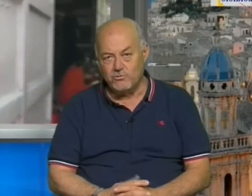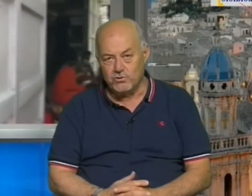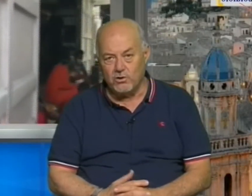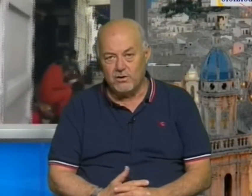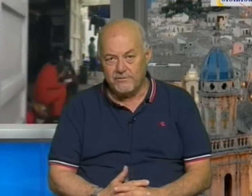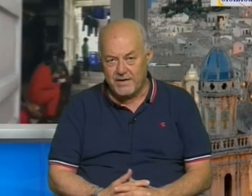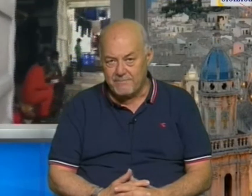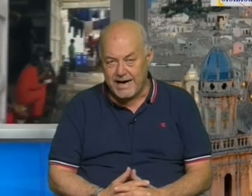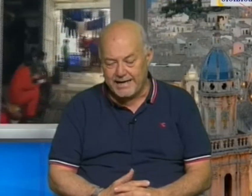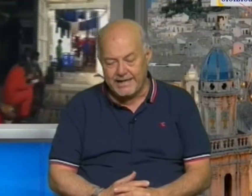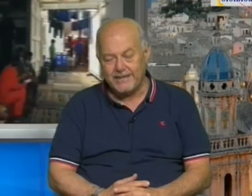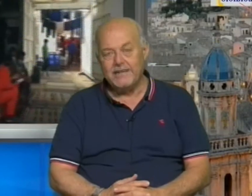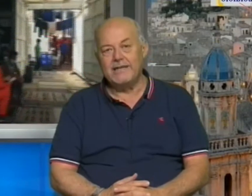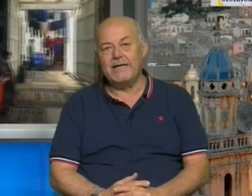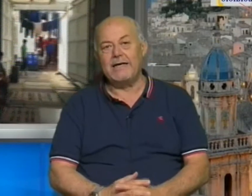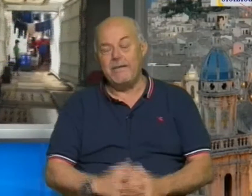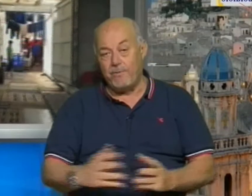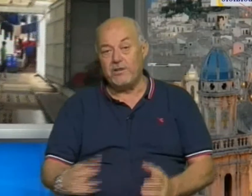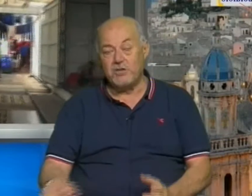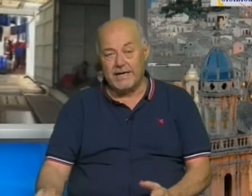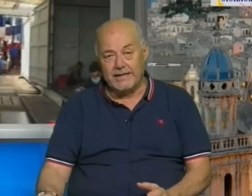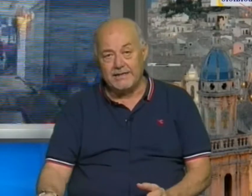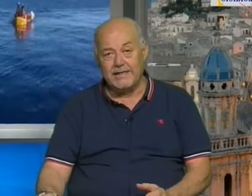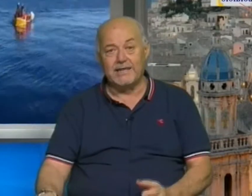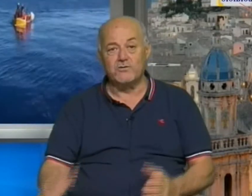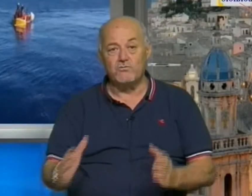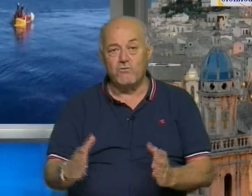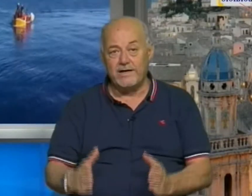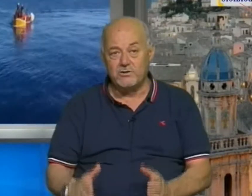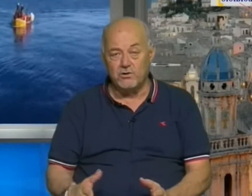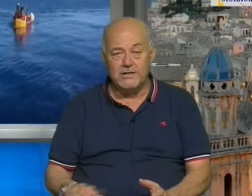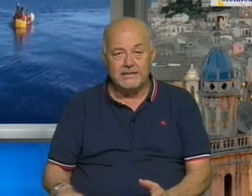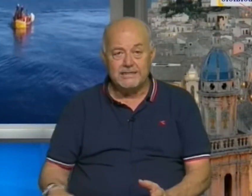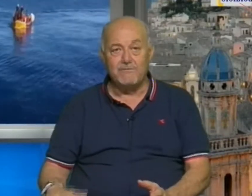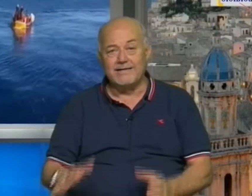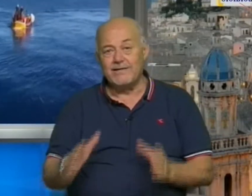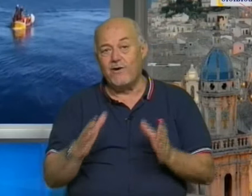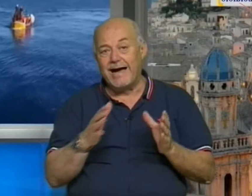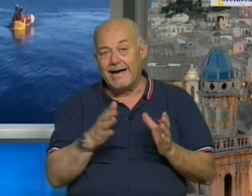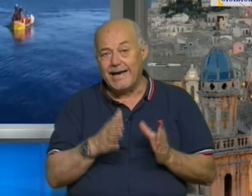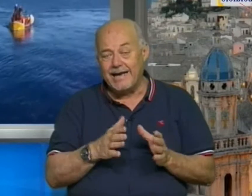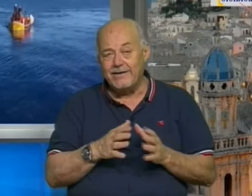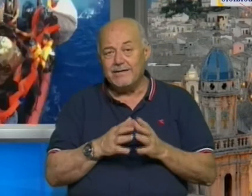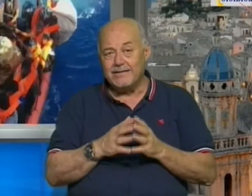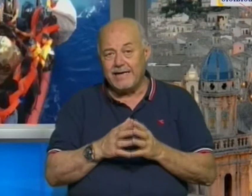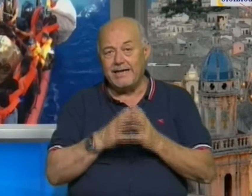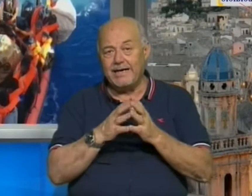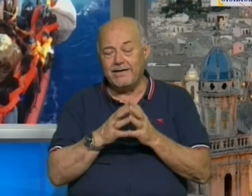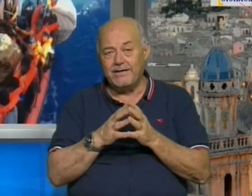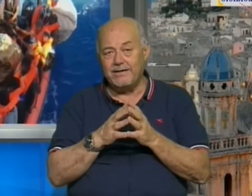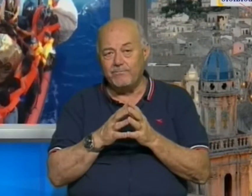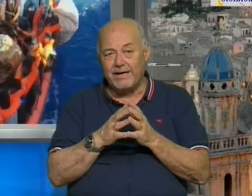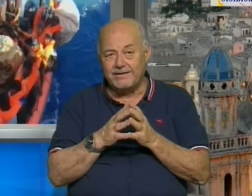sarebbe giusto fermare, e poi c'è anche da dire che su questo si basano anche